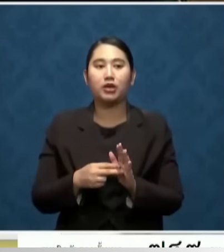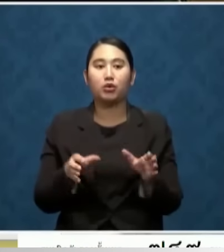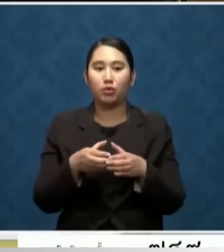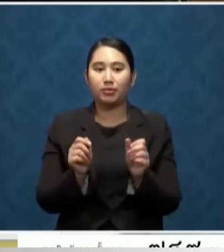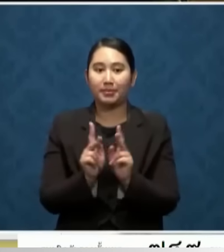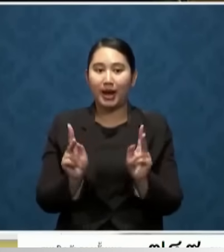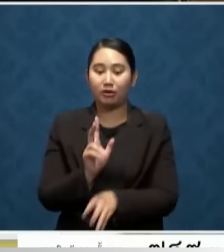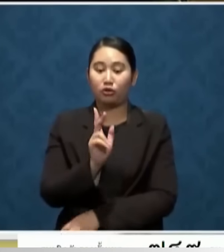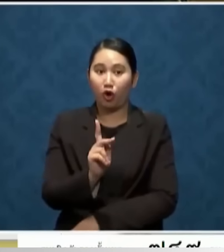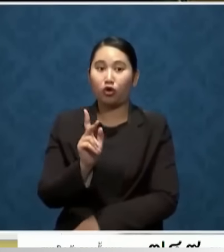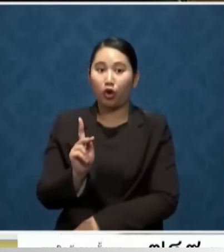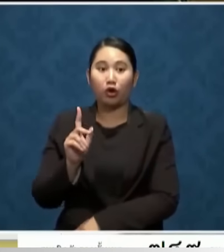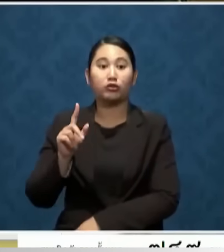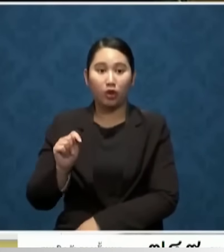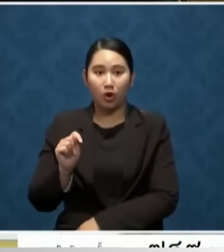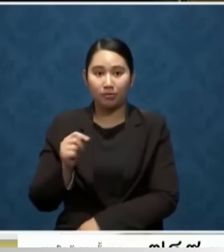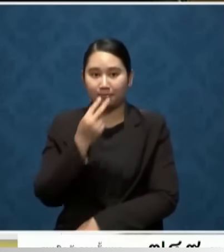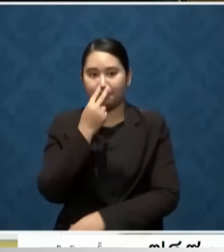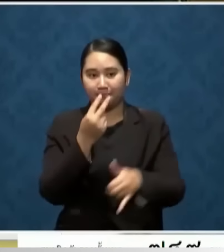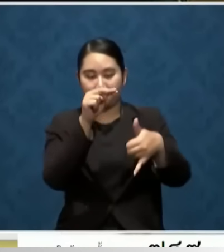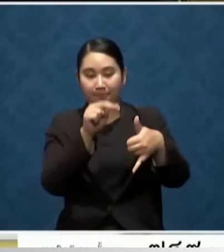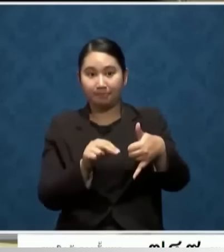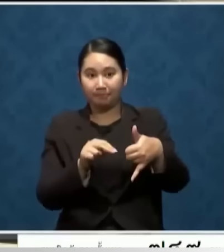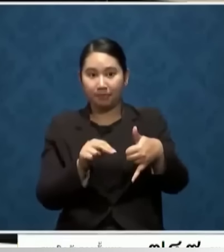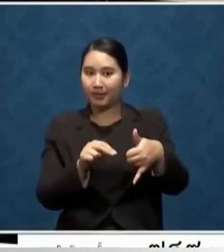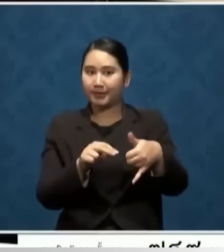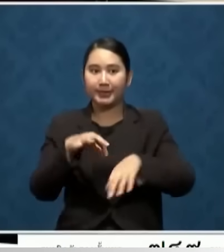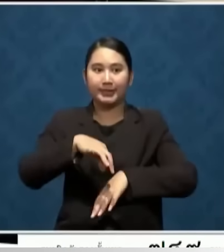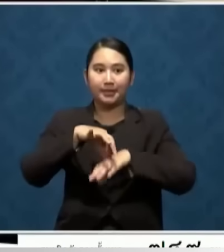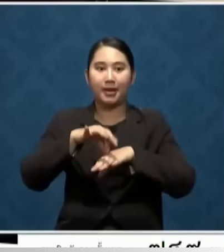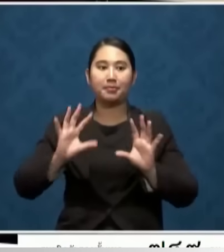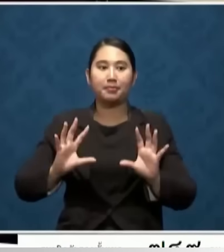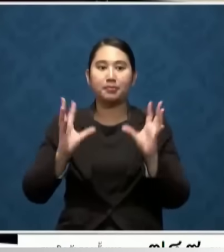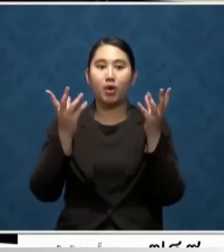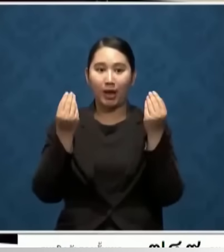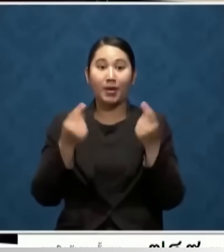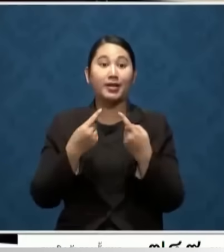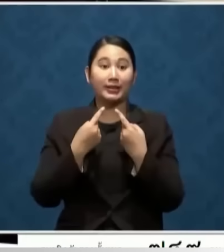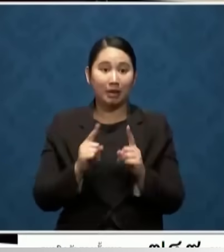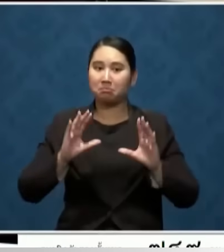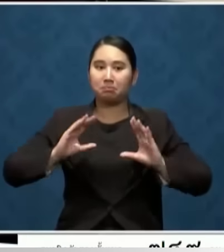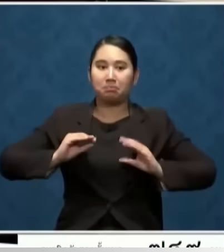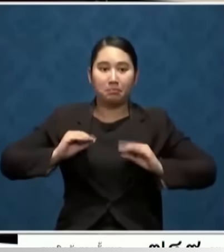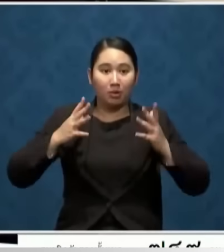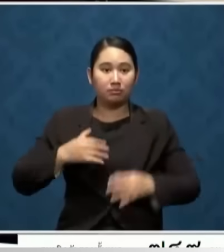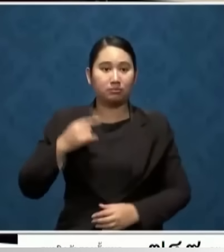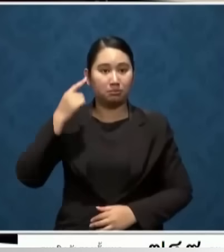ว่าคุณสมาชิกภาพของท่านสิ้นสุดแล้วแต่ท่านไม่ยอมรับไม่รู้ตัวตนต้อง